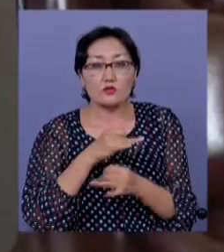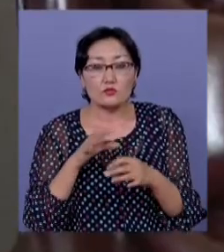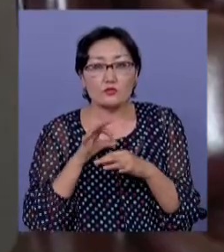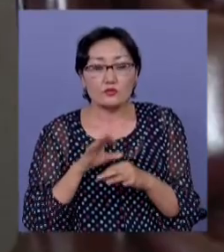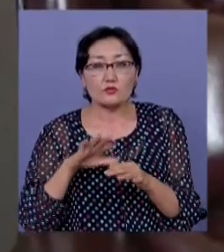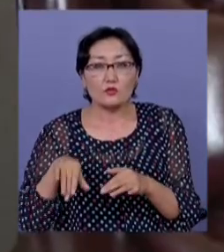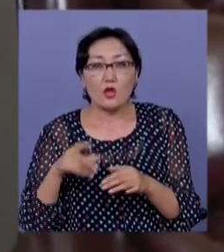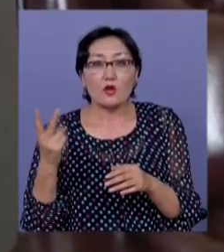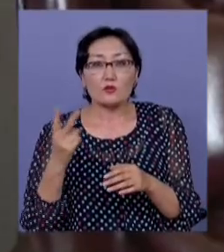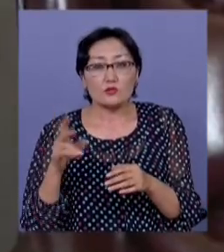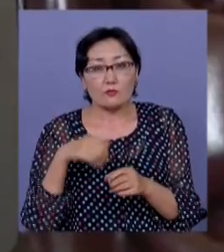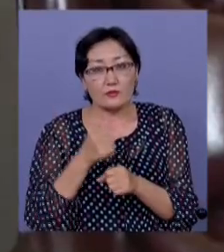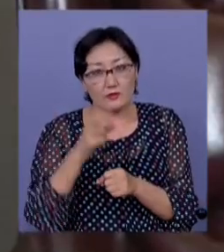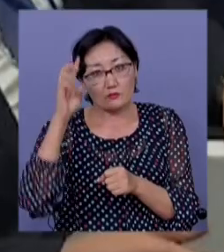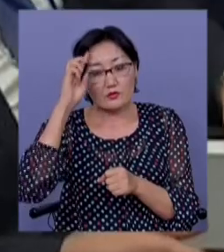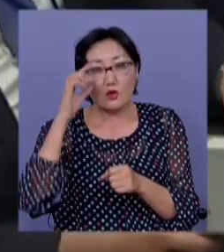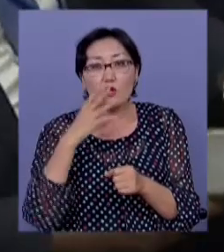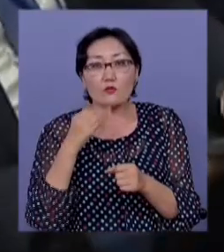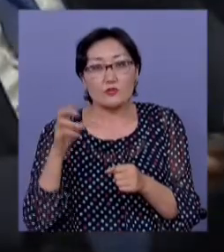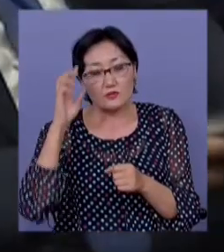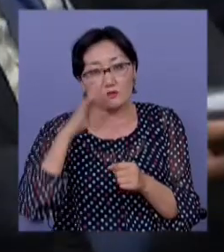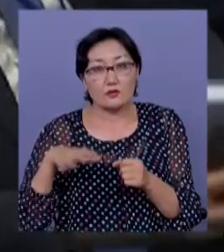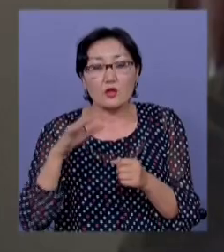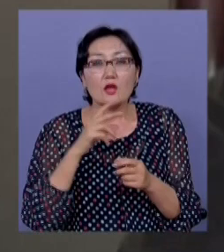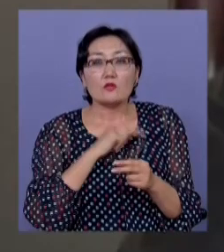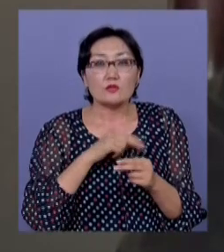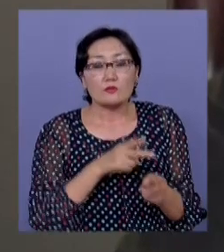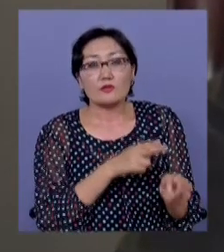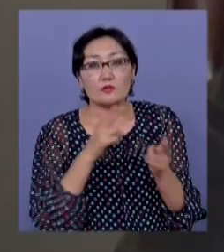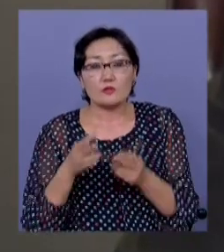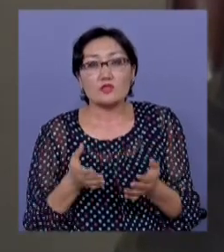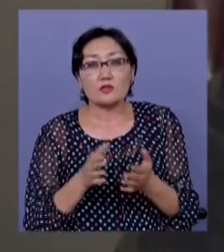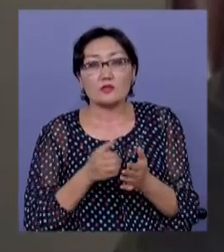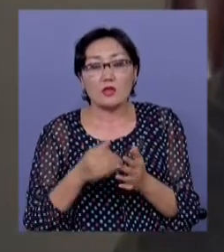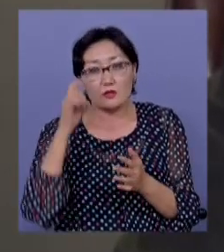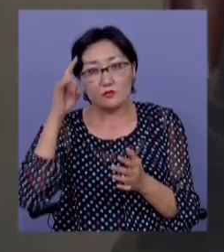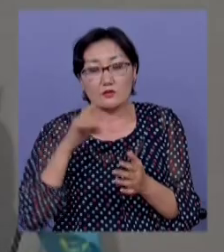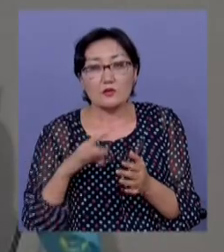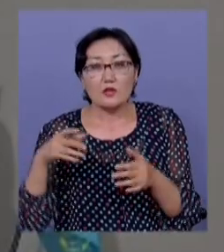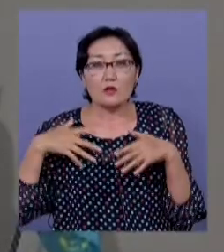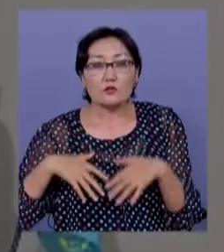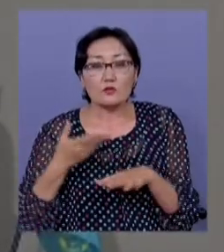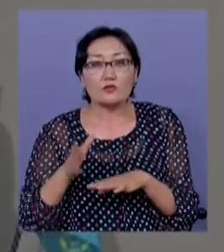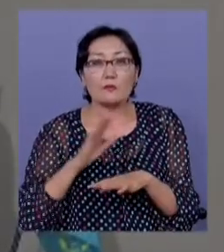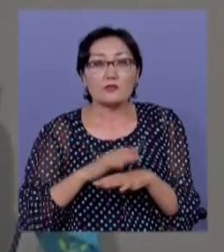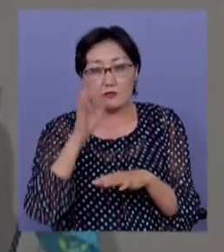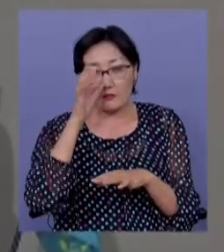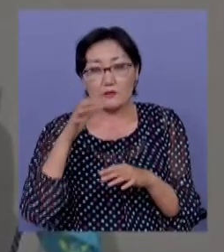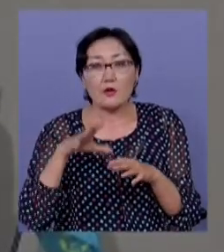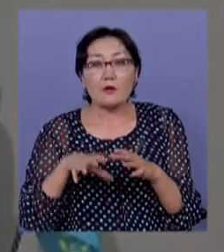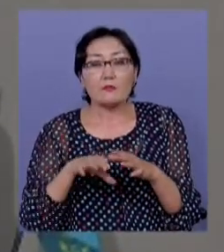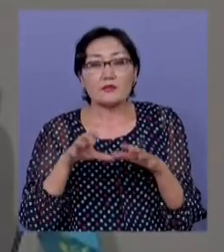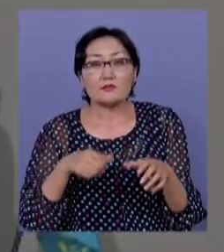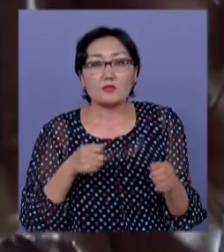жүргізген соң қос мемлекет басшысы өз елдеріне іссапармен келуге шақырды. Қазақстан президенті Грузия, Польша, Болгария президенттерімен